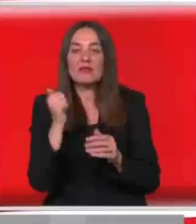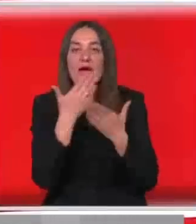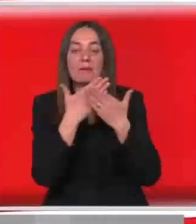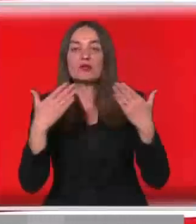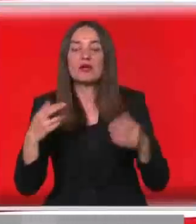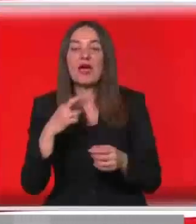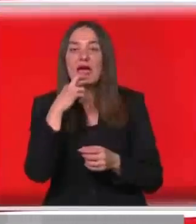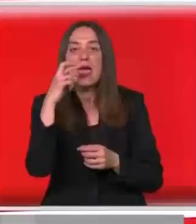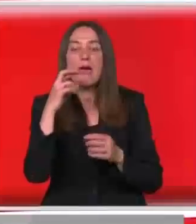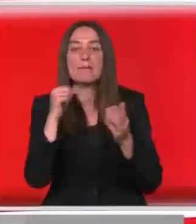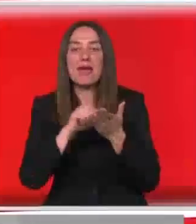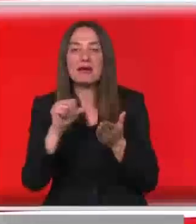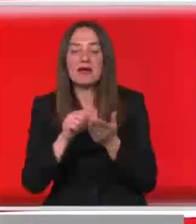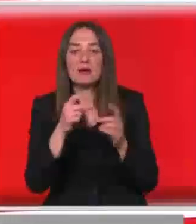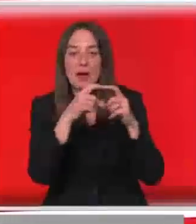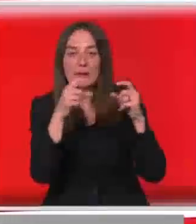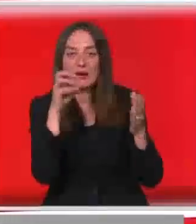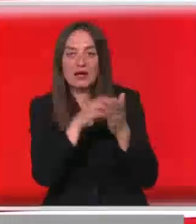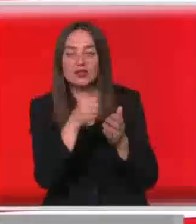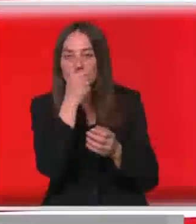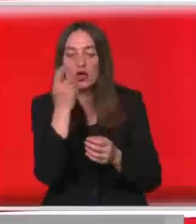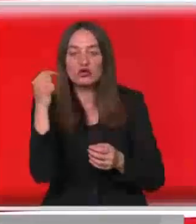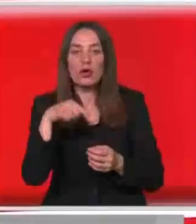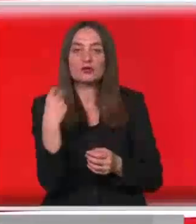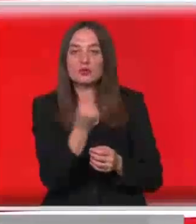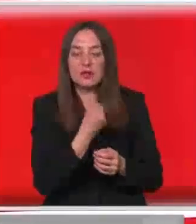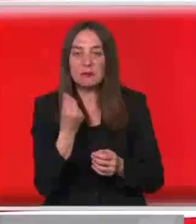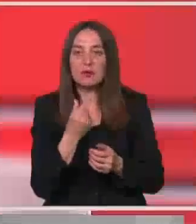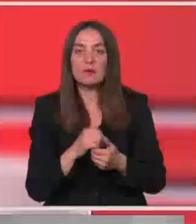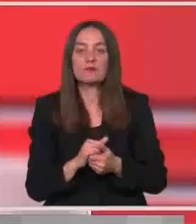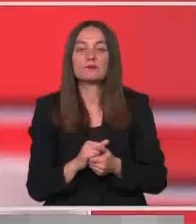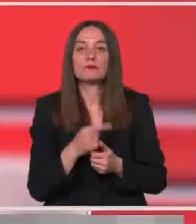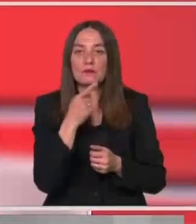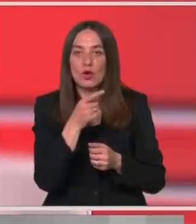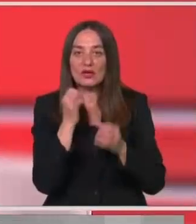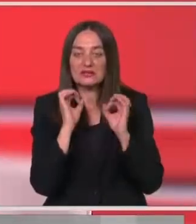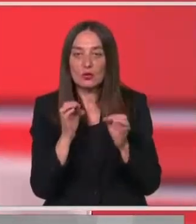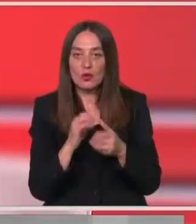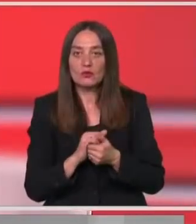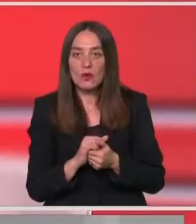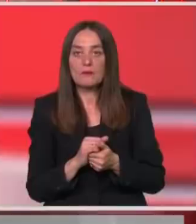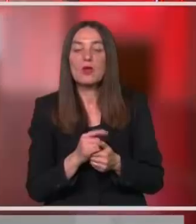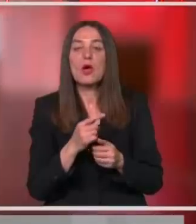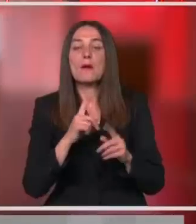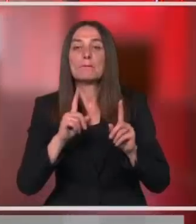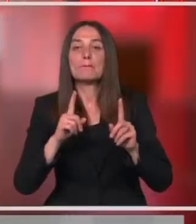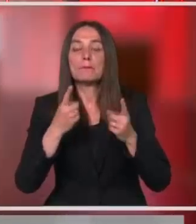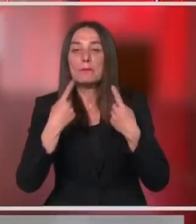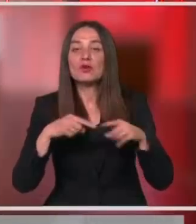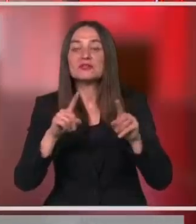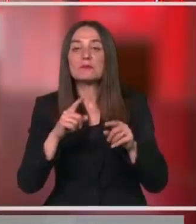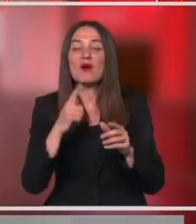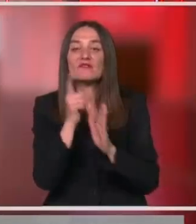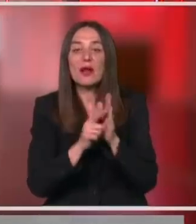najmoderniju m-banking aplikaciju i to je nešto što dolazi u Srbiju. Je li to pouzdano, sigurno? I pogotovo sad u vreme ove krize smo